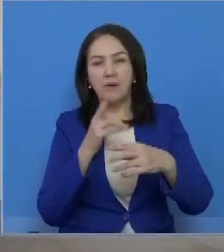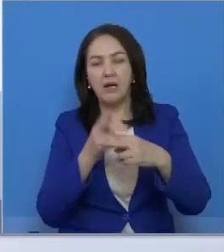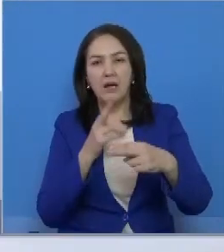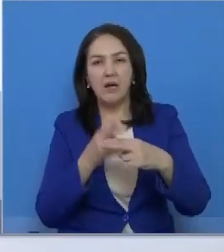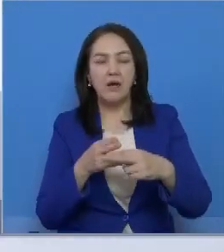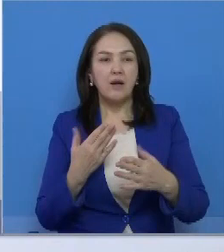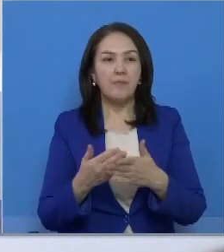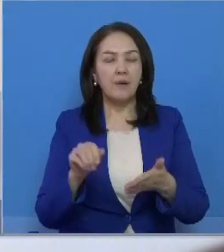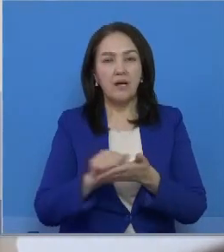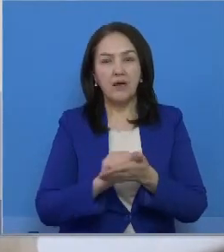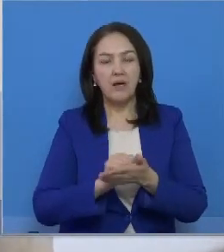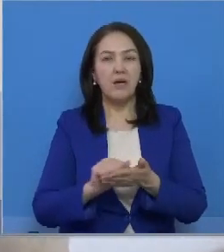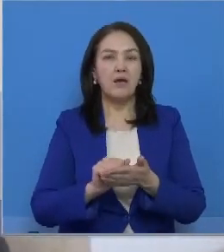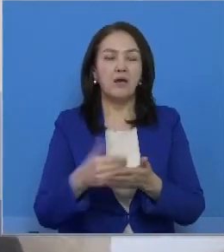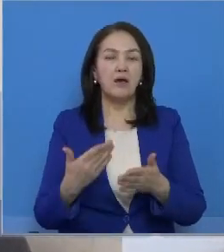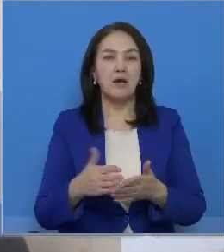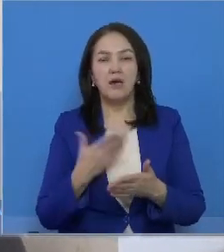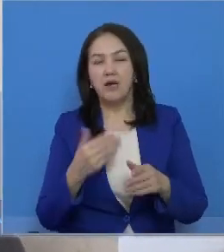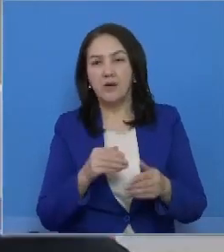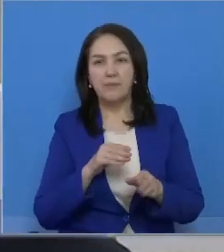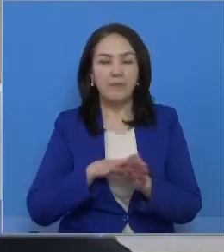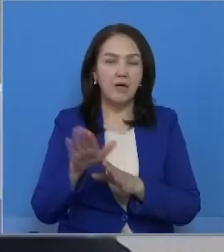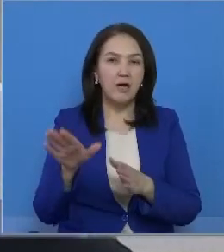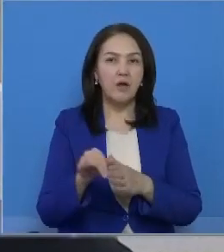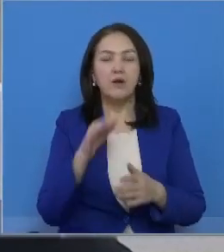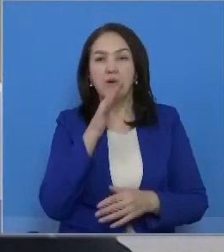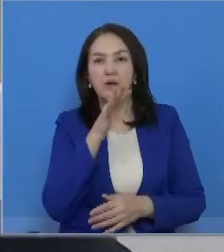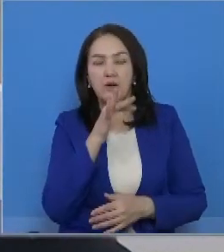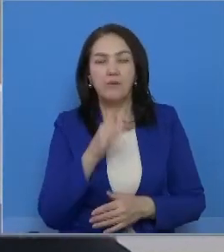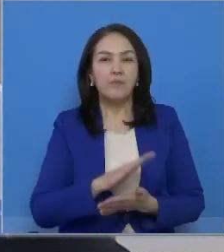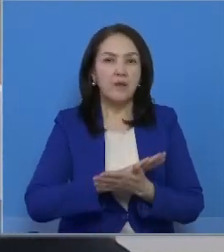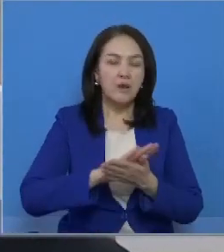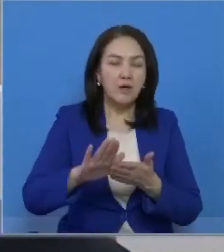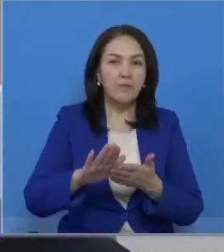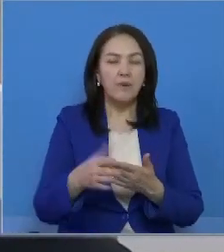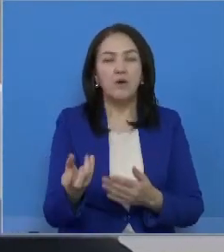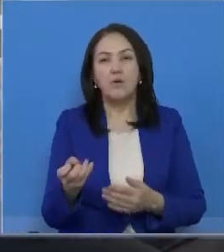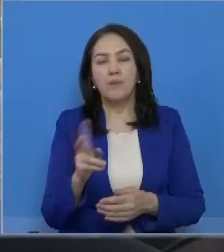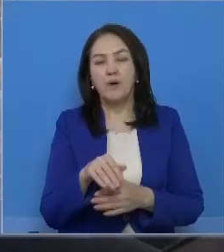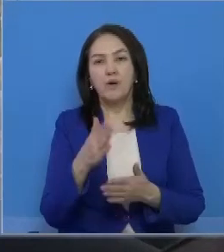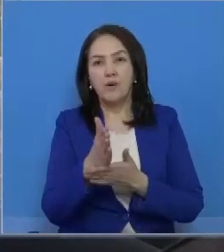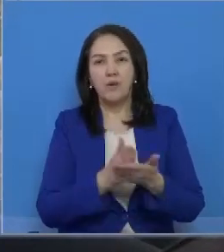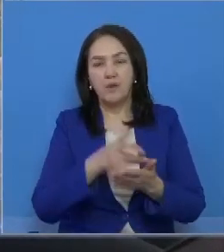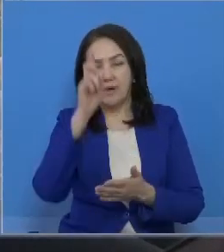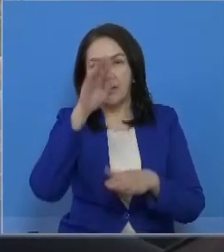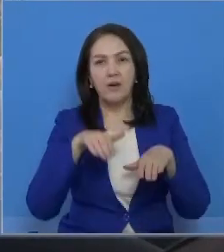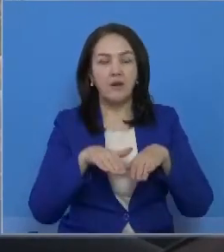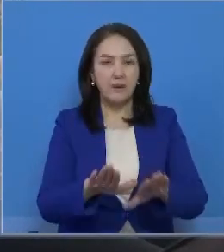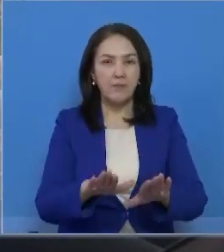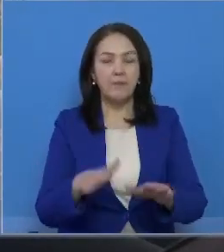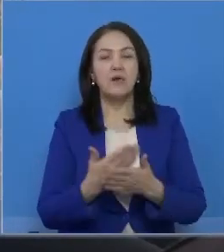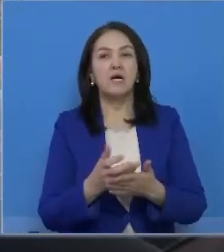волокиты при оформлении документов обеспечить соблюдение сроков и прозрачности принимаемых госслужащими решений